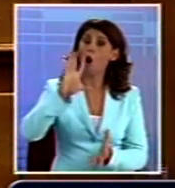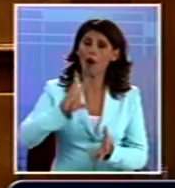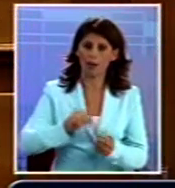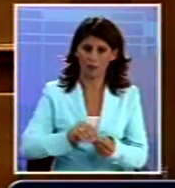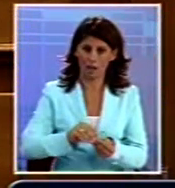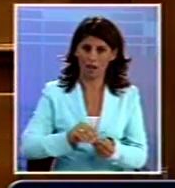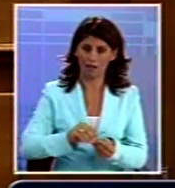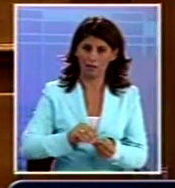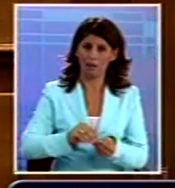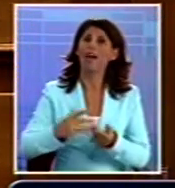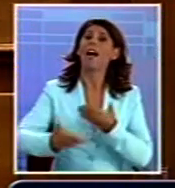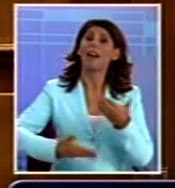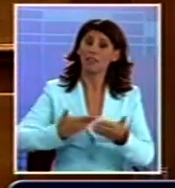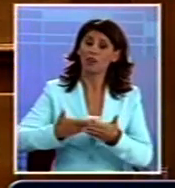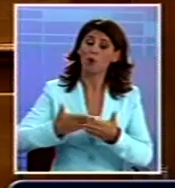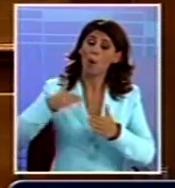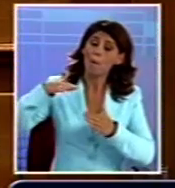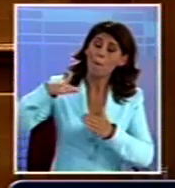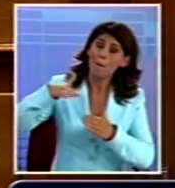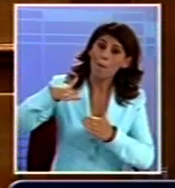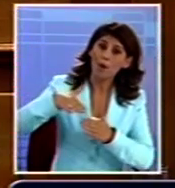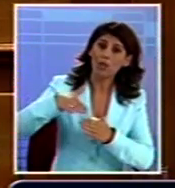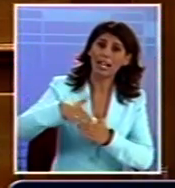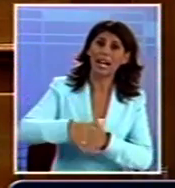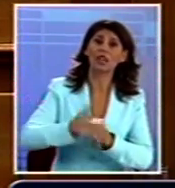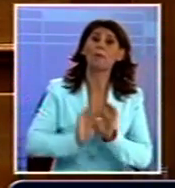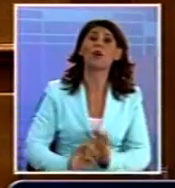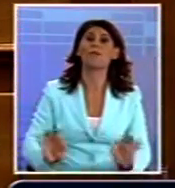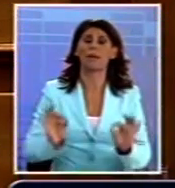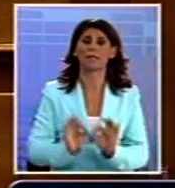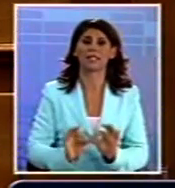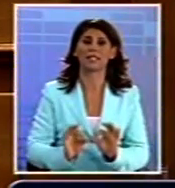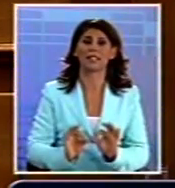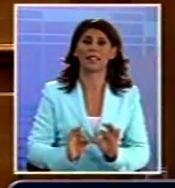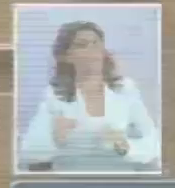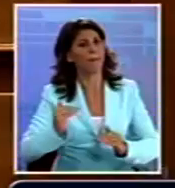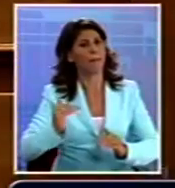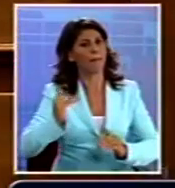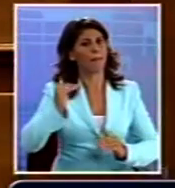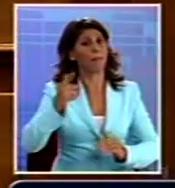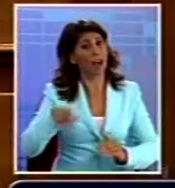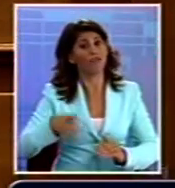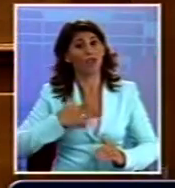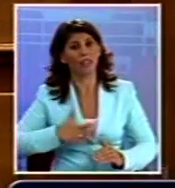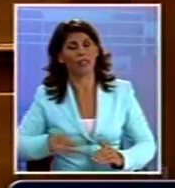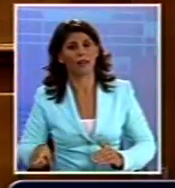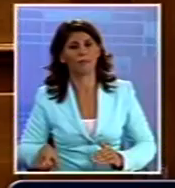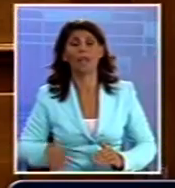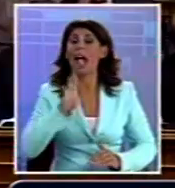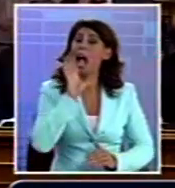ενώ αναθεωρούνται προς τα κάτω οι προβλέψεις για την υπόλοιπη Ευρώπη. Αλήθεια